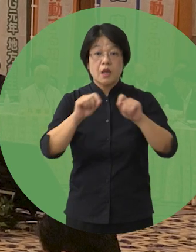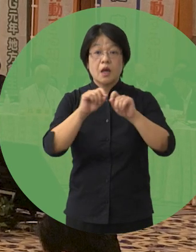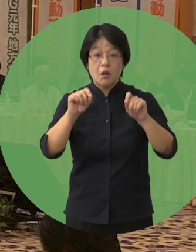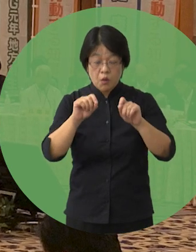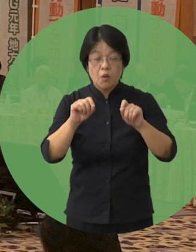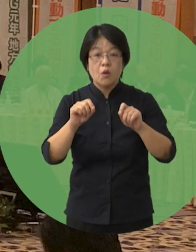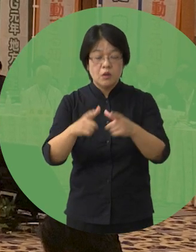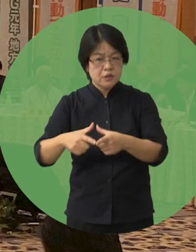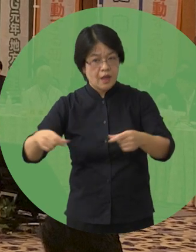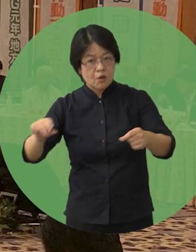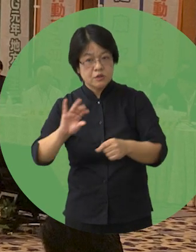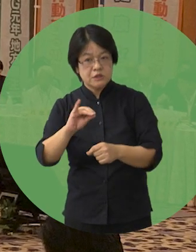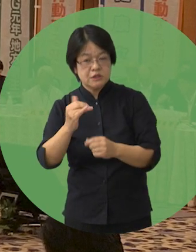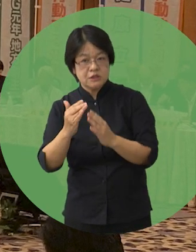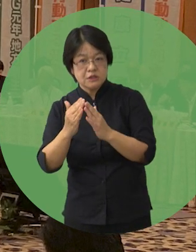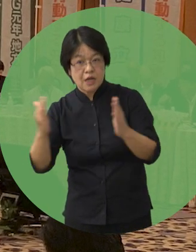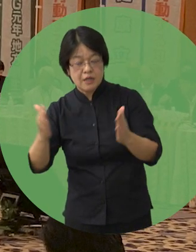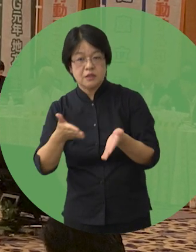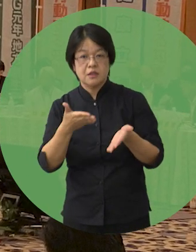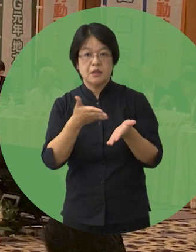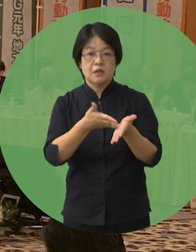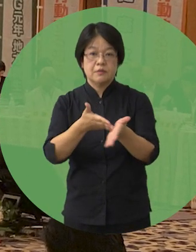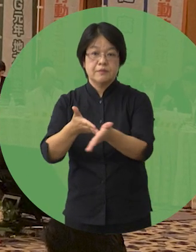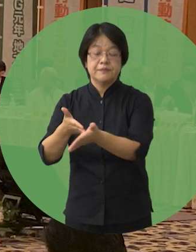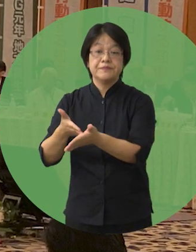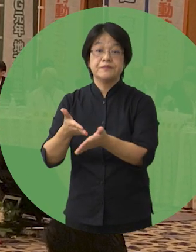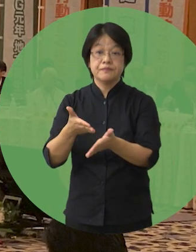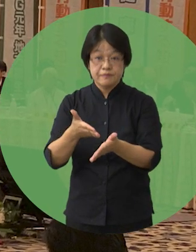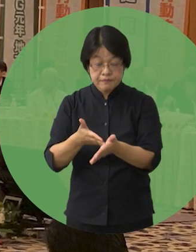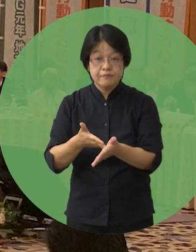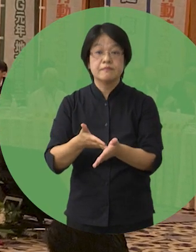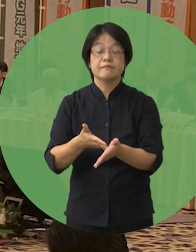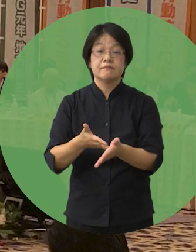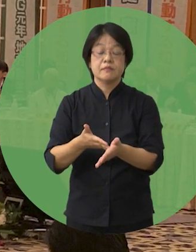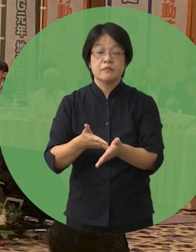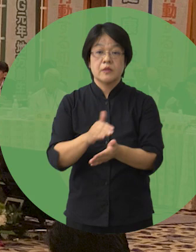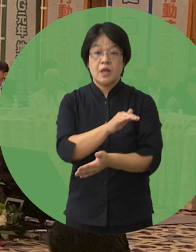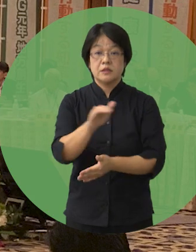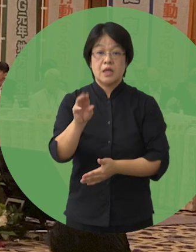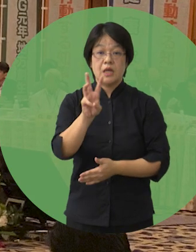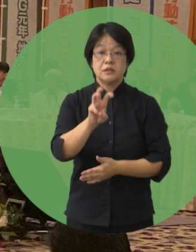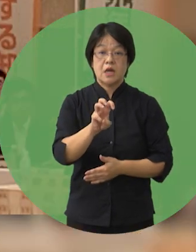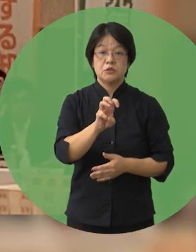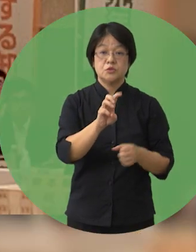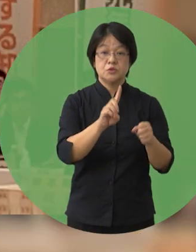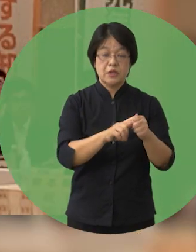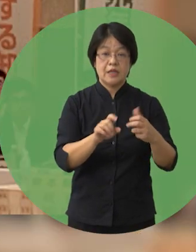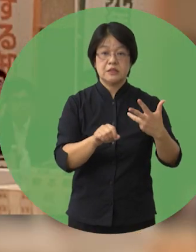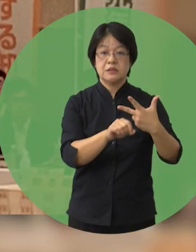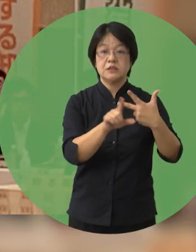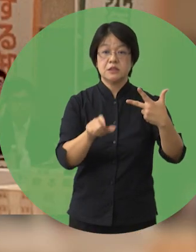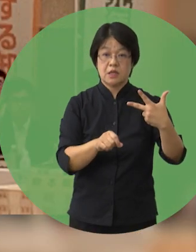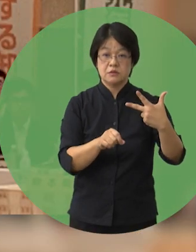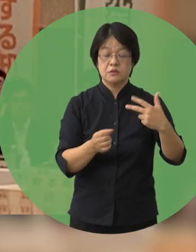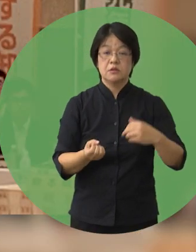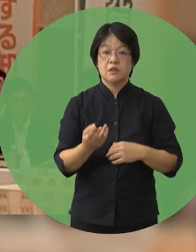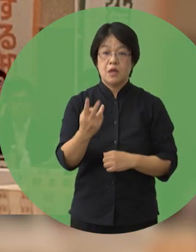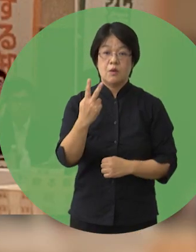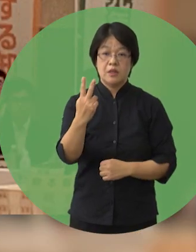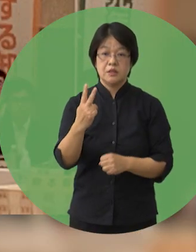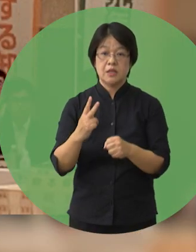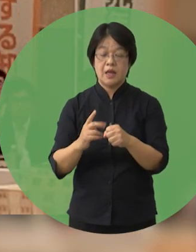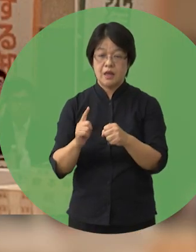報告し、働きかけを行った結果、平成30年7月と令和2年11月